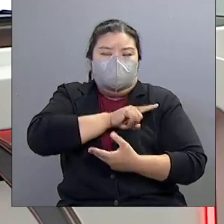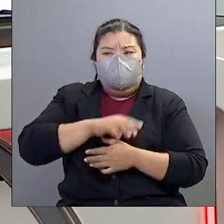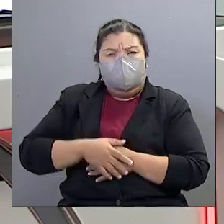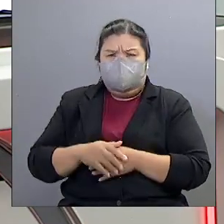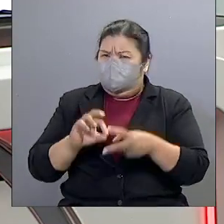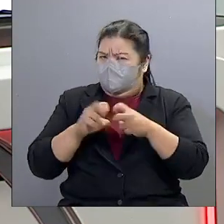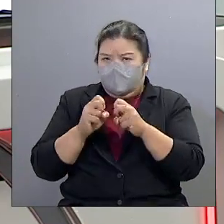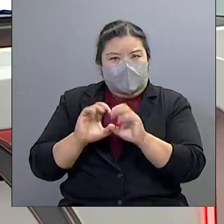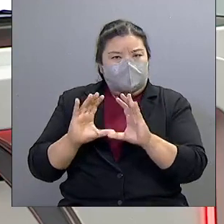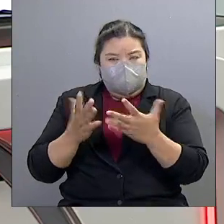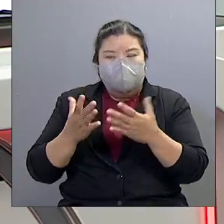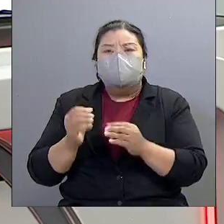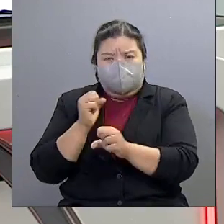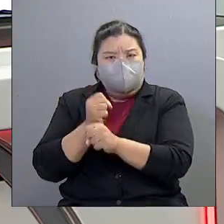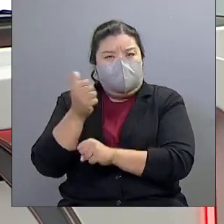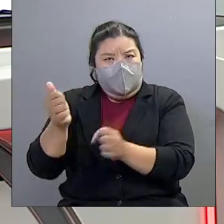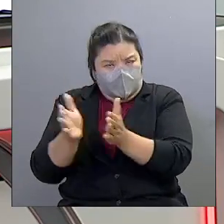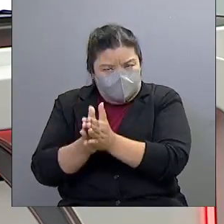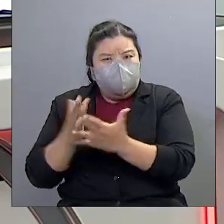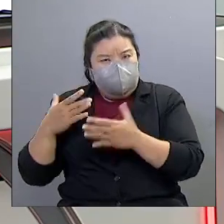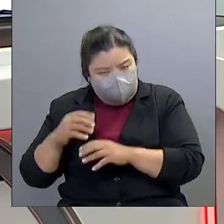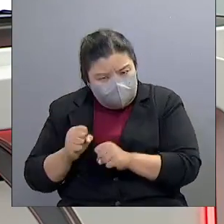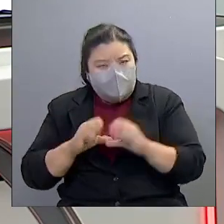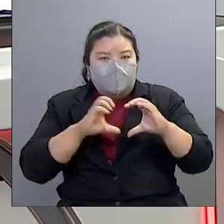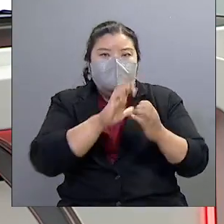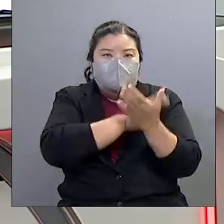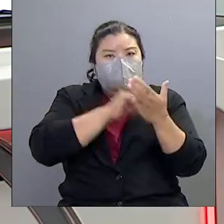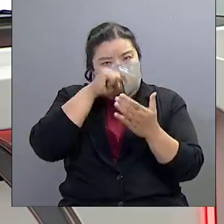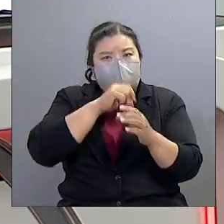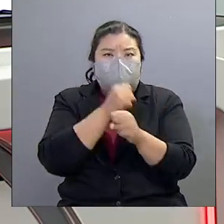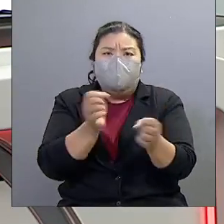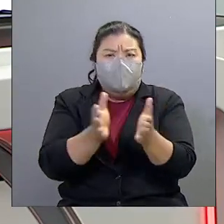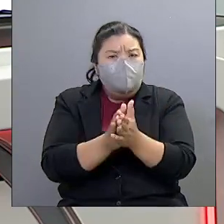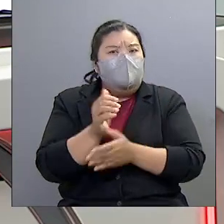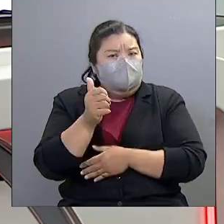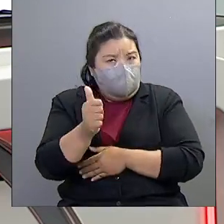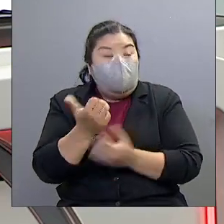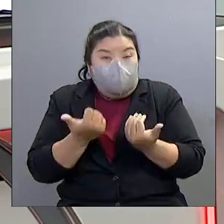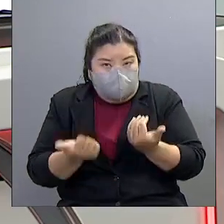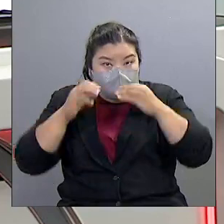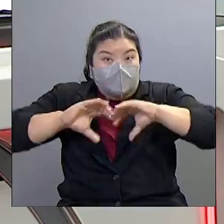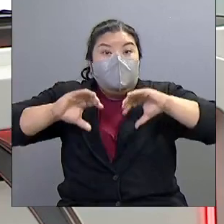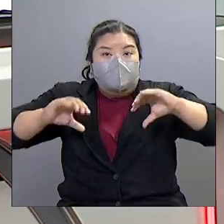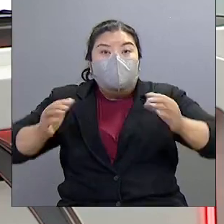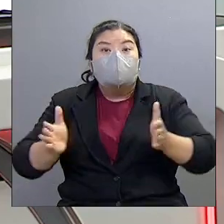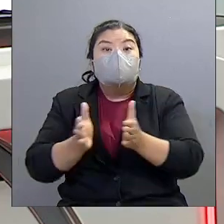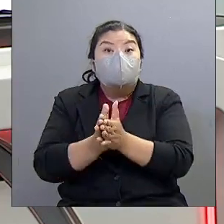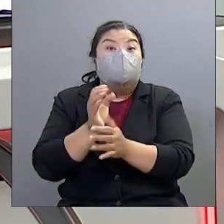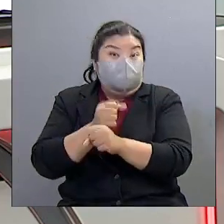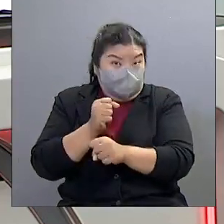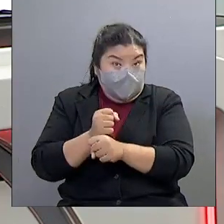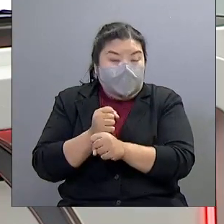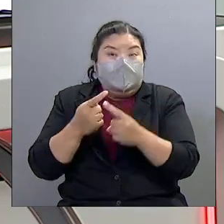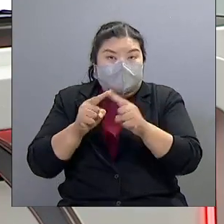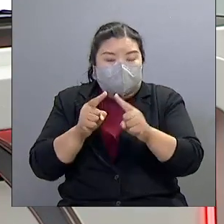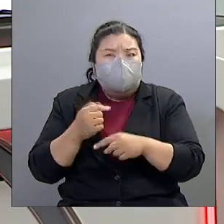ไม่มีปัญหาค่ะร่วมงานกันได้ทุกอย่างเนี่ยเรียบร้อยดีอยู่นะคะ แน่นอนว่าตอนนี้เป็นพรรคร่วมรัฐบาลกันอยู่นะคะสิ่งที่คงจะได้ยิน